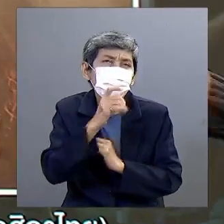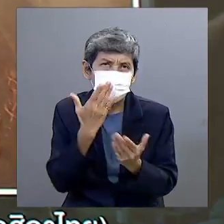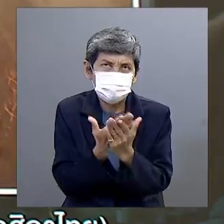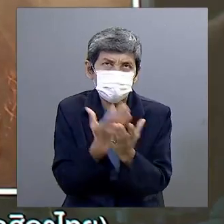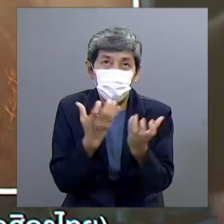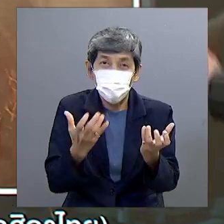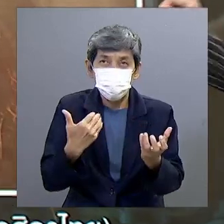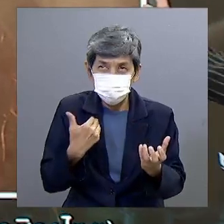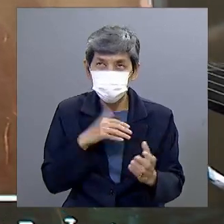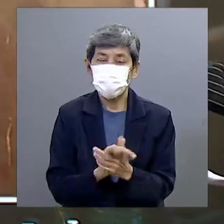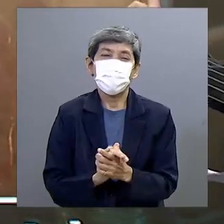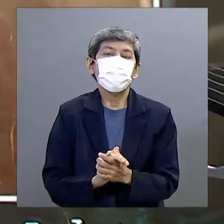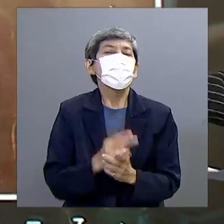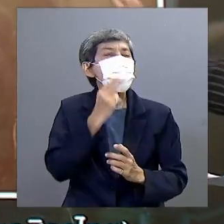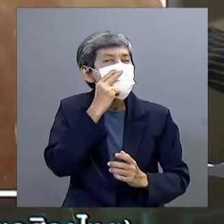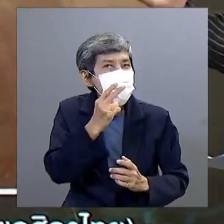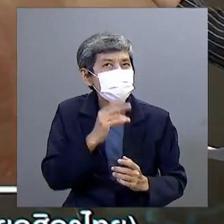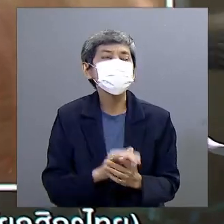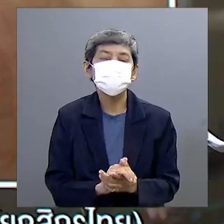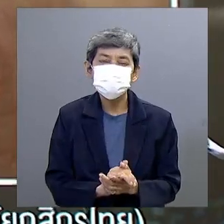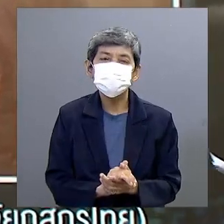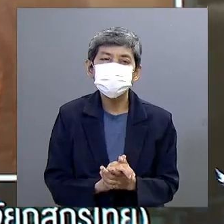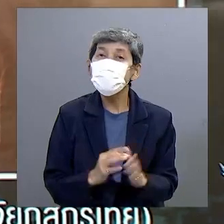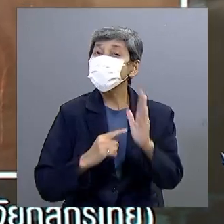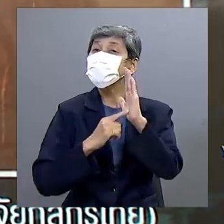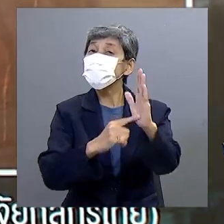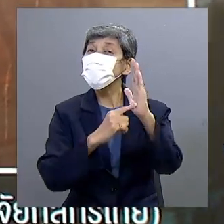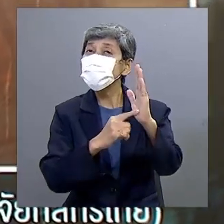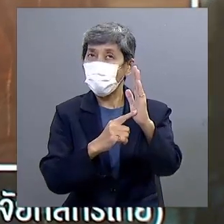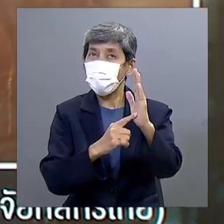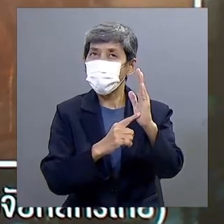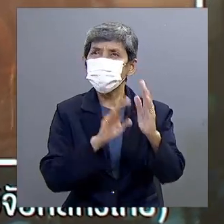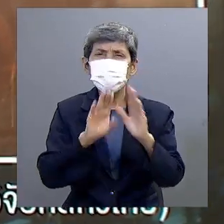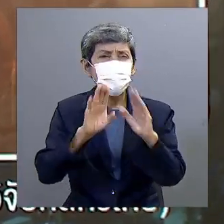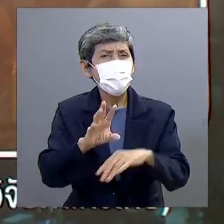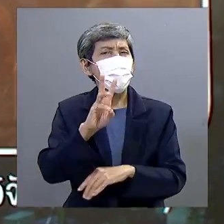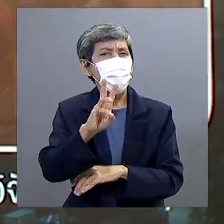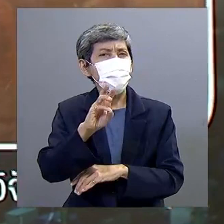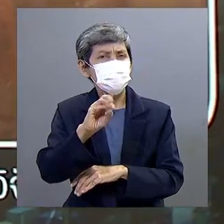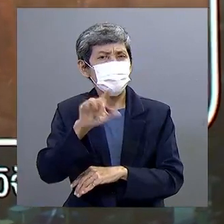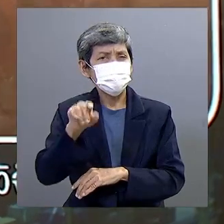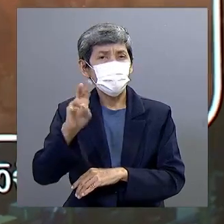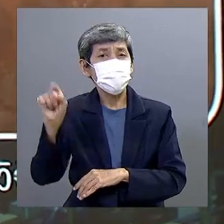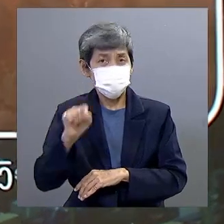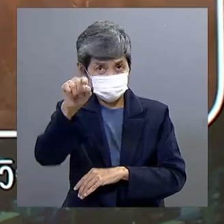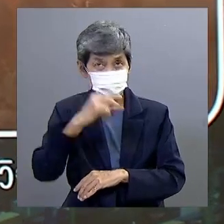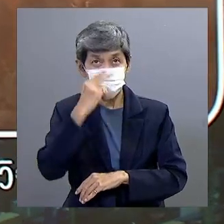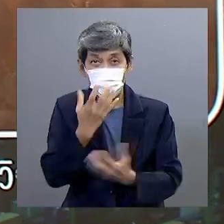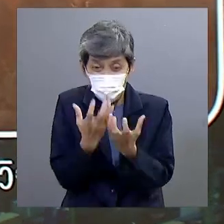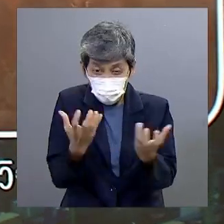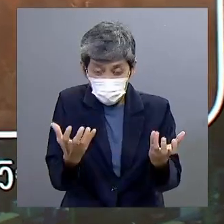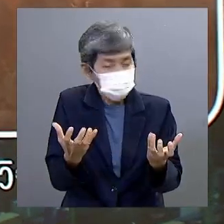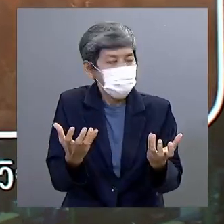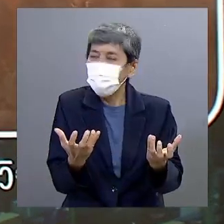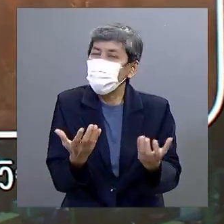จะคลี่คลายเมื่อไหร่ปรากฏว่าตัวอย่างที่เกินครึ่งหรือว่าร้อยละ 65.6 นะคะมองว่าราคาสินค้ามันจะสูงแ